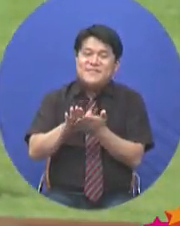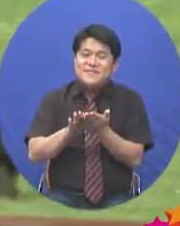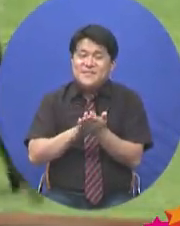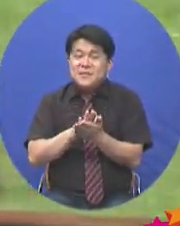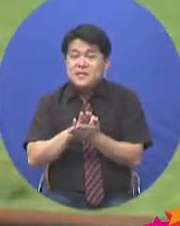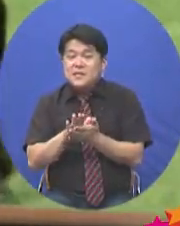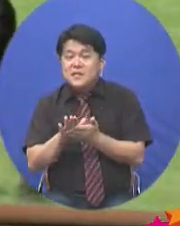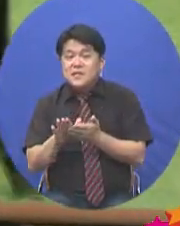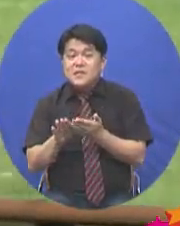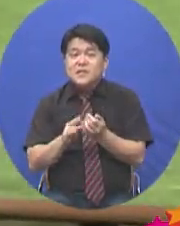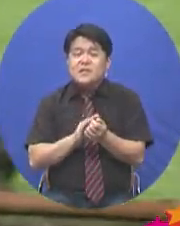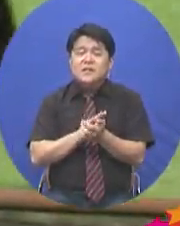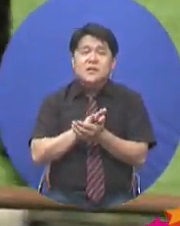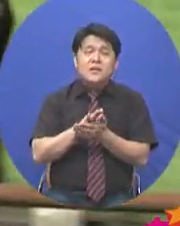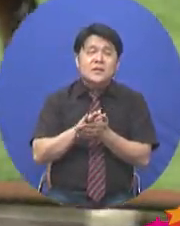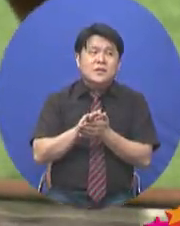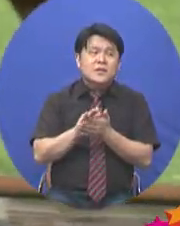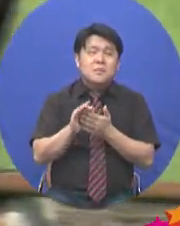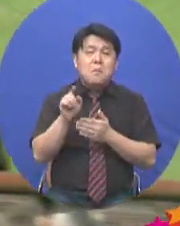보면서